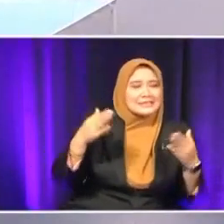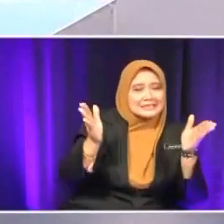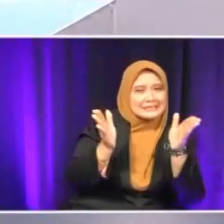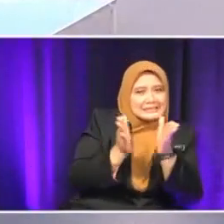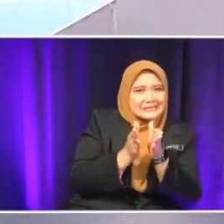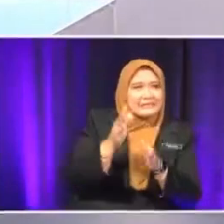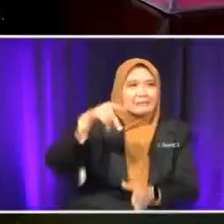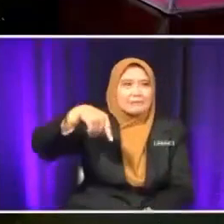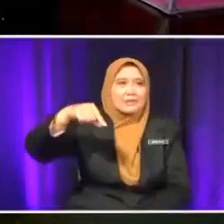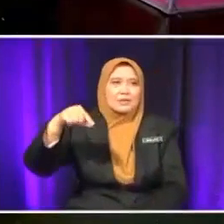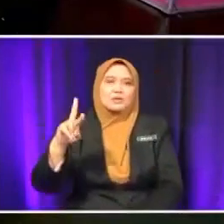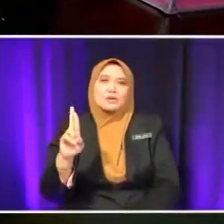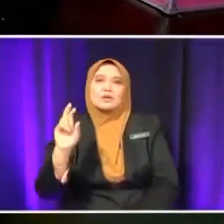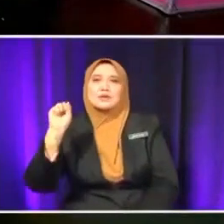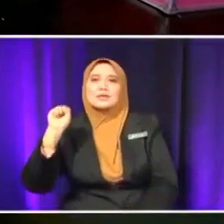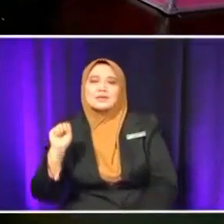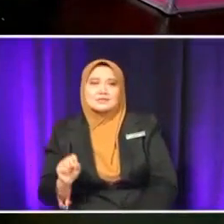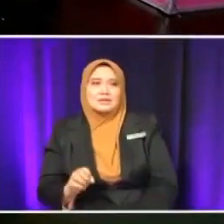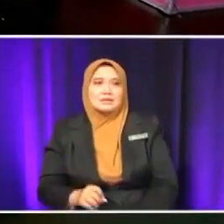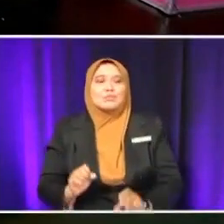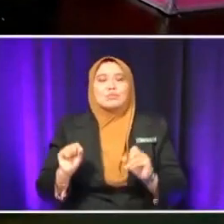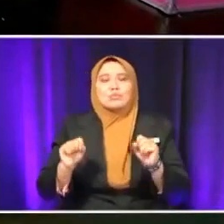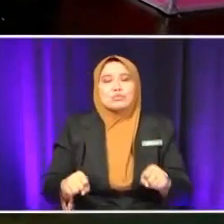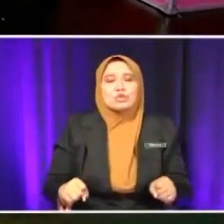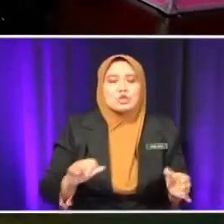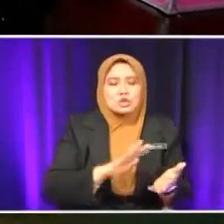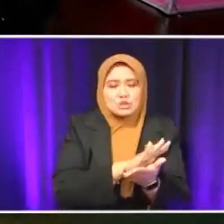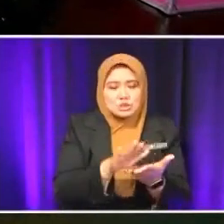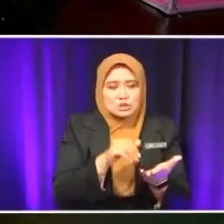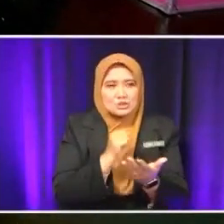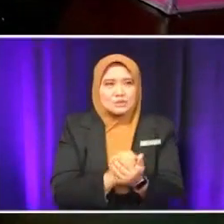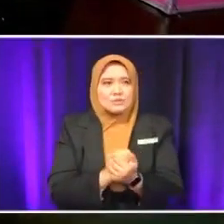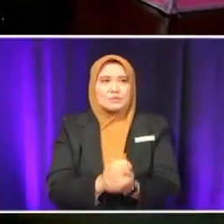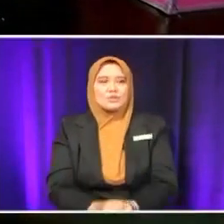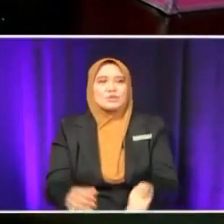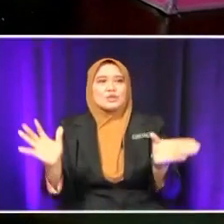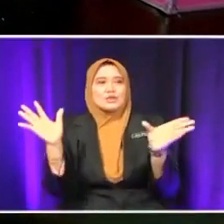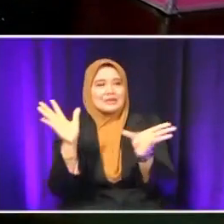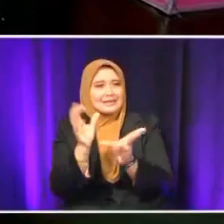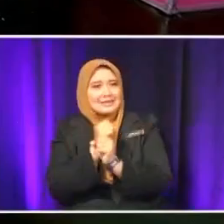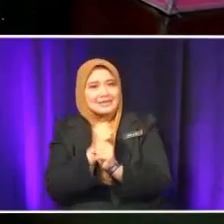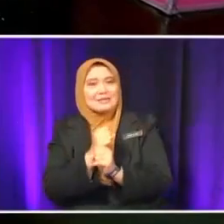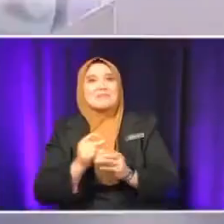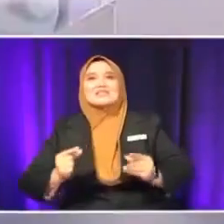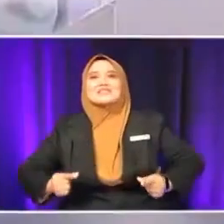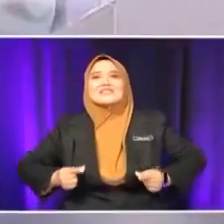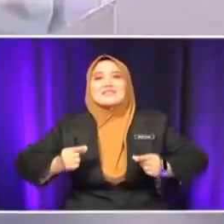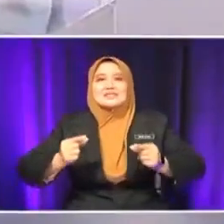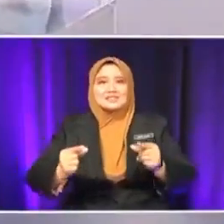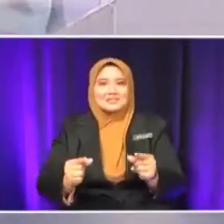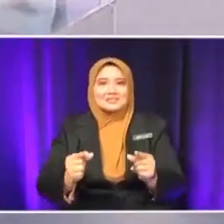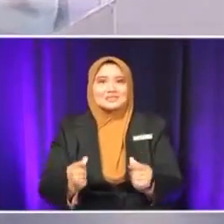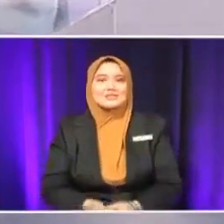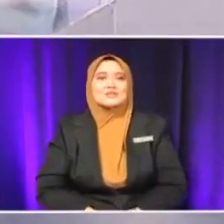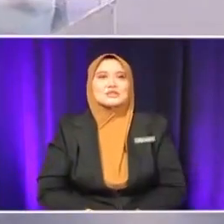kasih. Baik, boleh bagi mata ganjaran untuk kesemua murid-murid termasuk dengan Chris sekali. Okey, terima kasih cikgu. Okey,